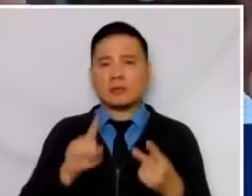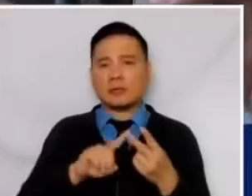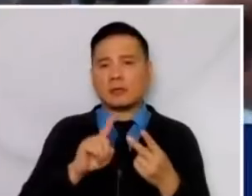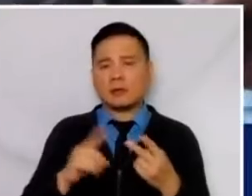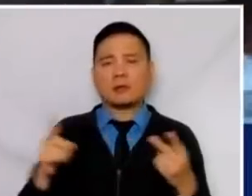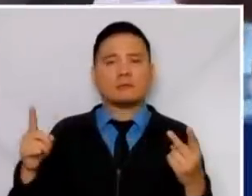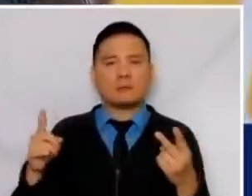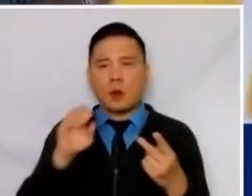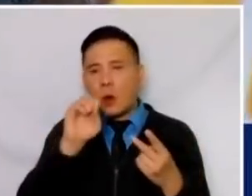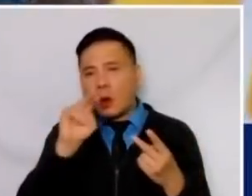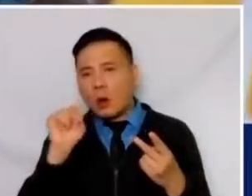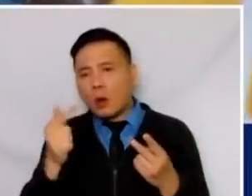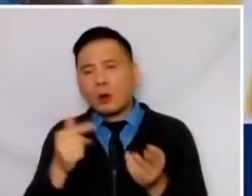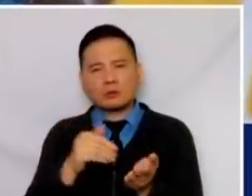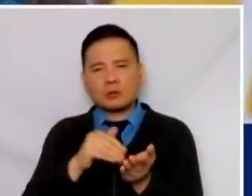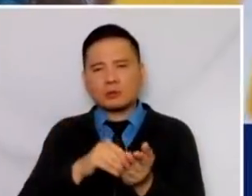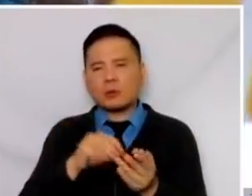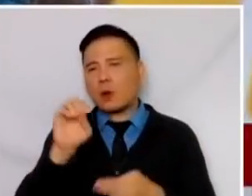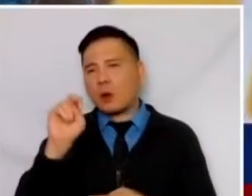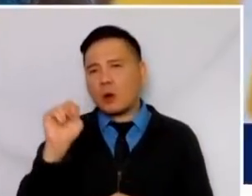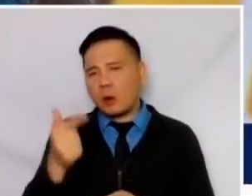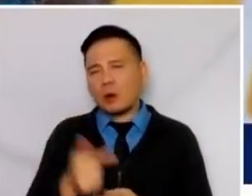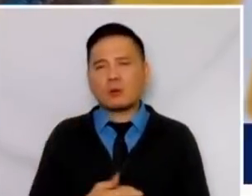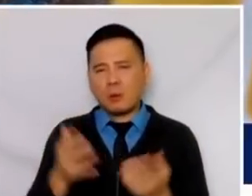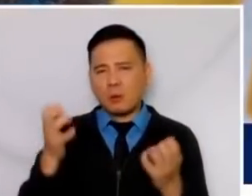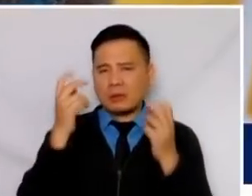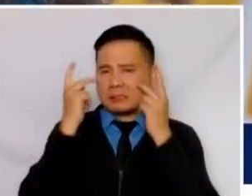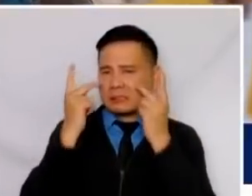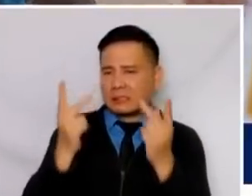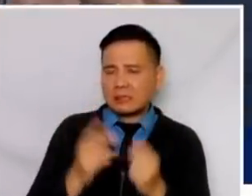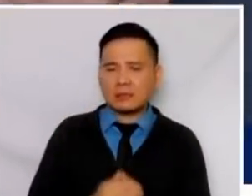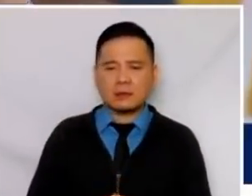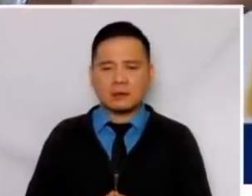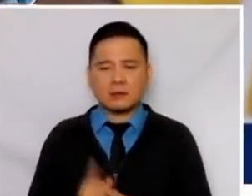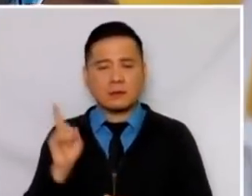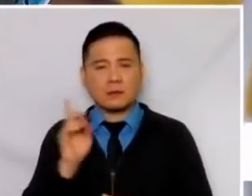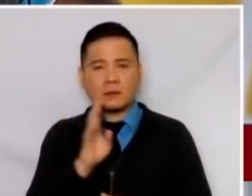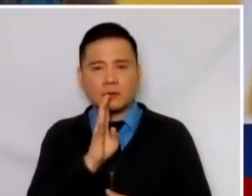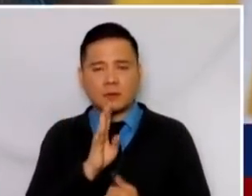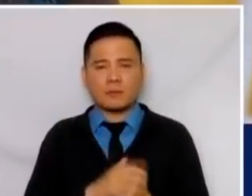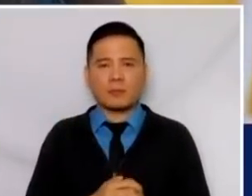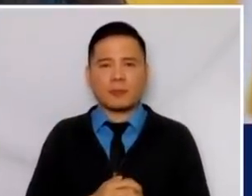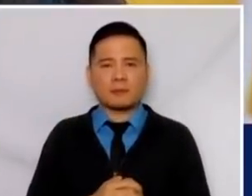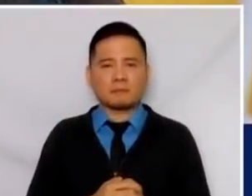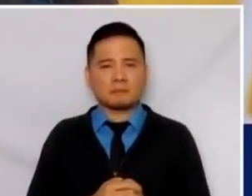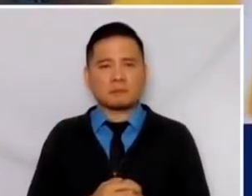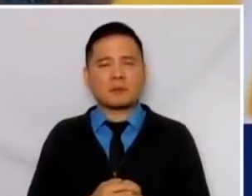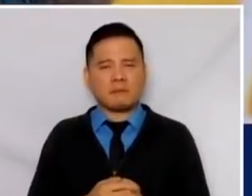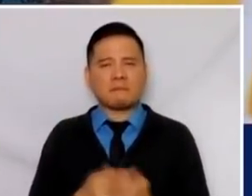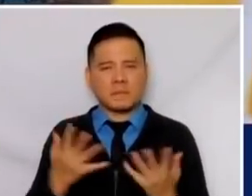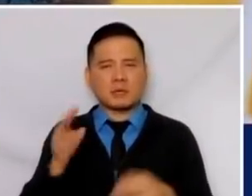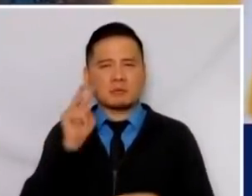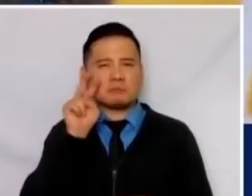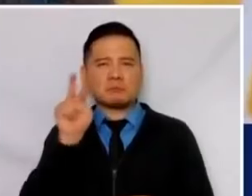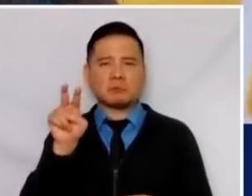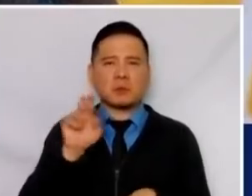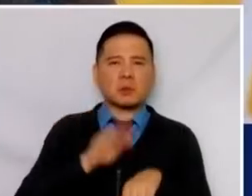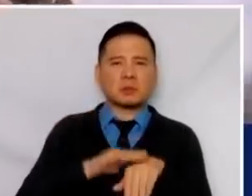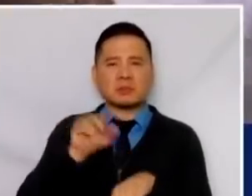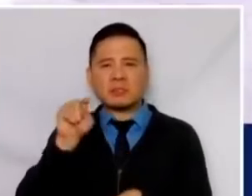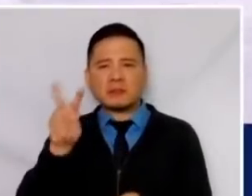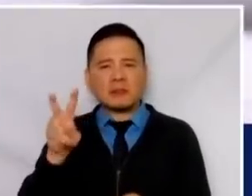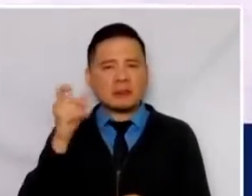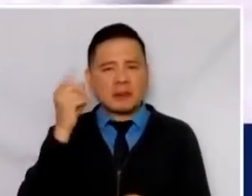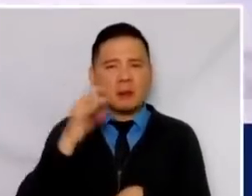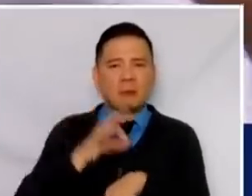Willie Ong. Iba kasi makikita sa TV lang eh, kasama sa personal. Kasi pag nakita mo yung isang tao